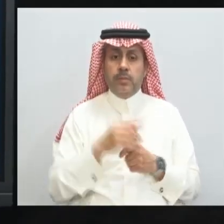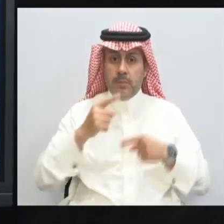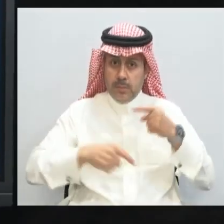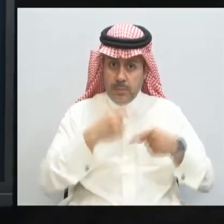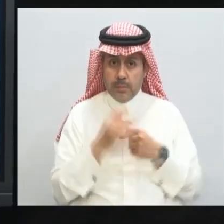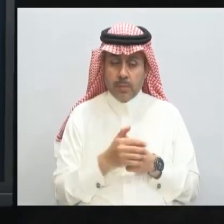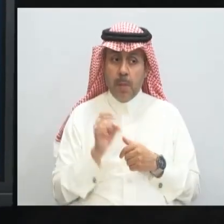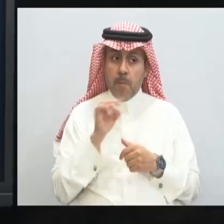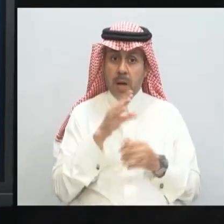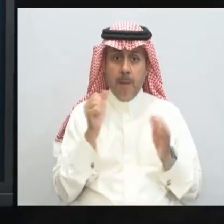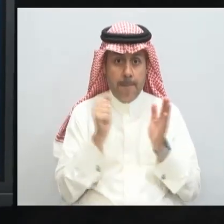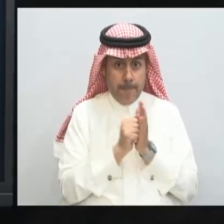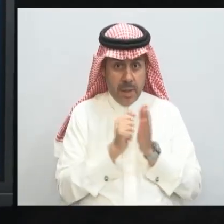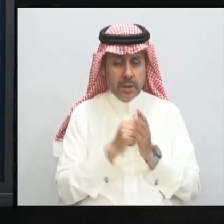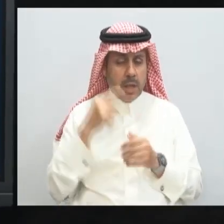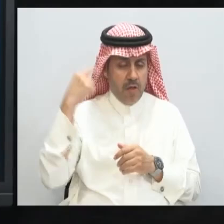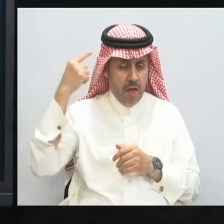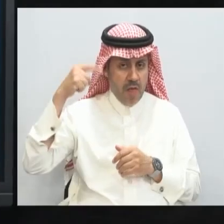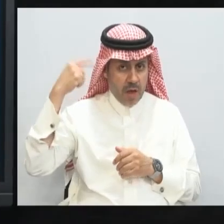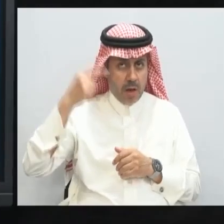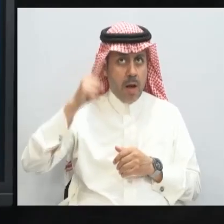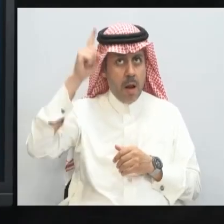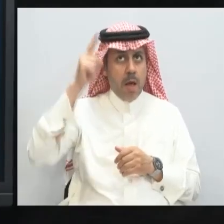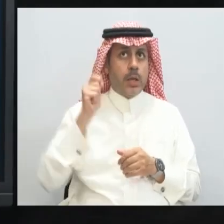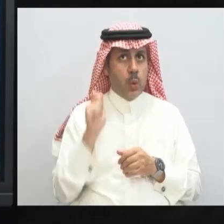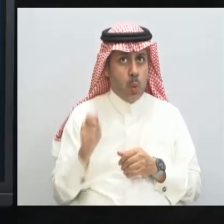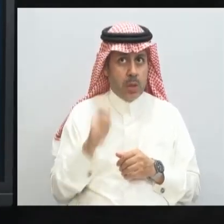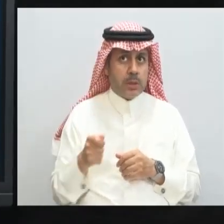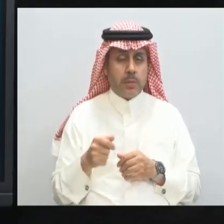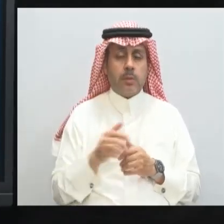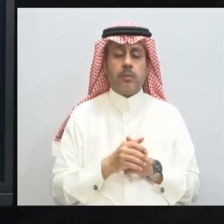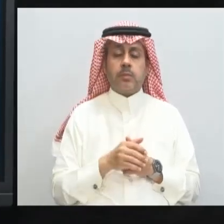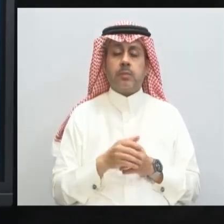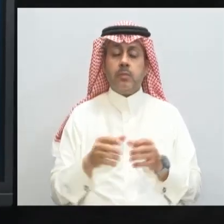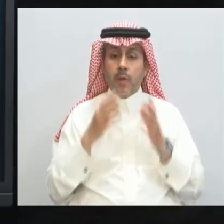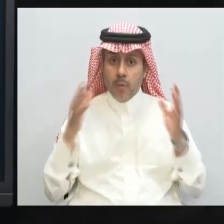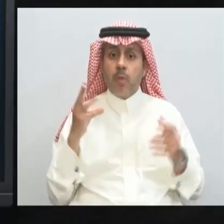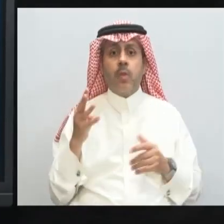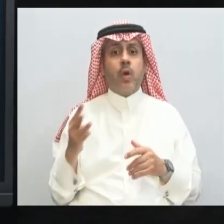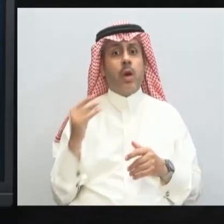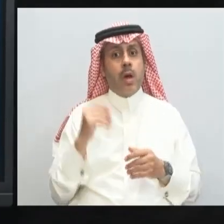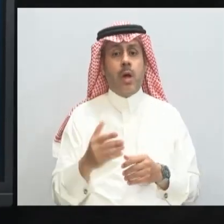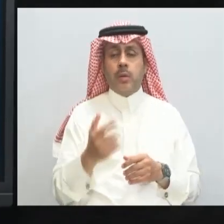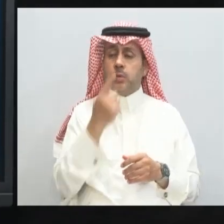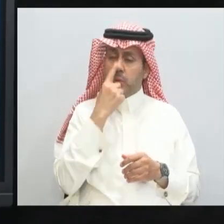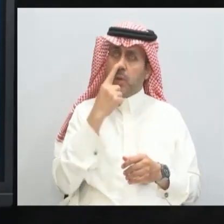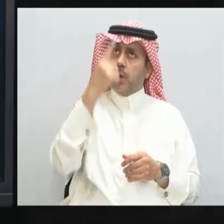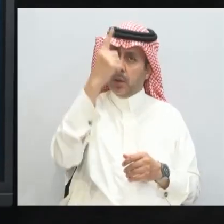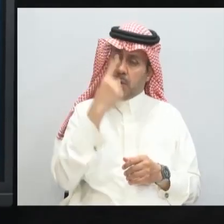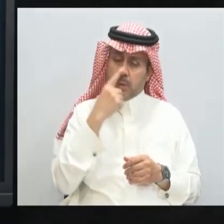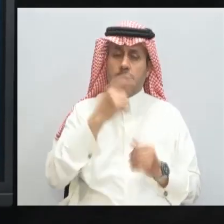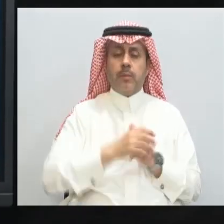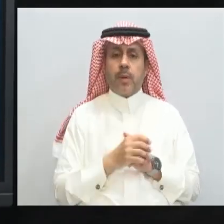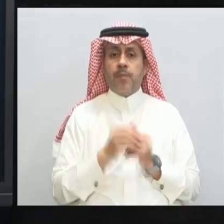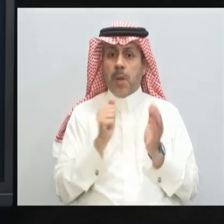من منزلك تتذكر هذا الامر فتكثر من ذكر الله عز وجل والالتزام بطاعته حينما تجلس في البيت